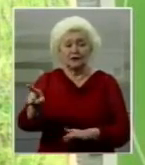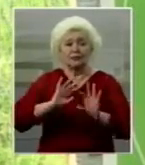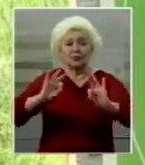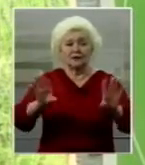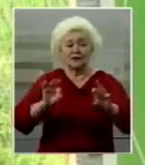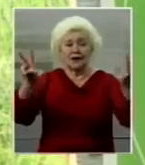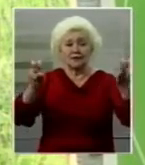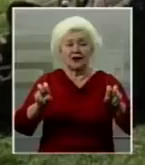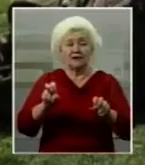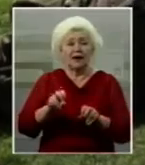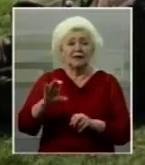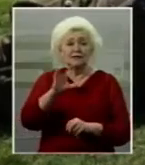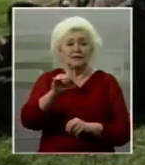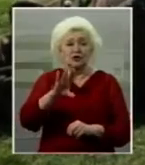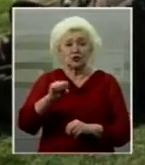змагань Сергій Судець.